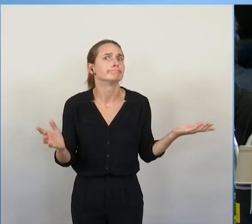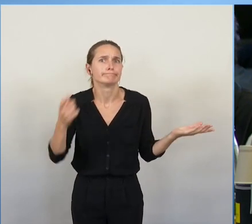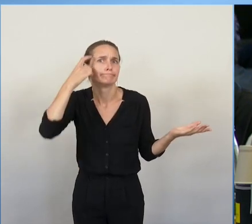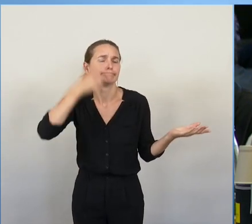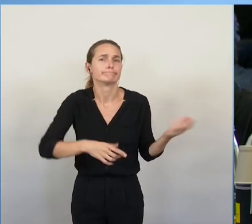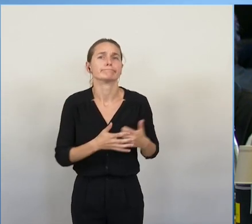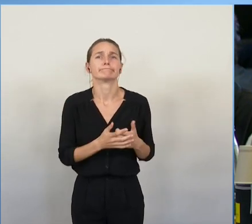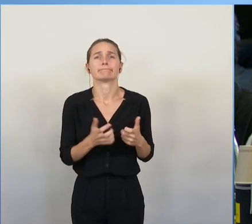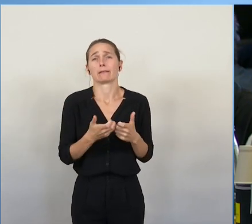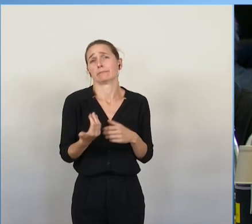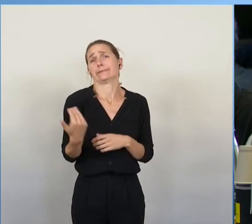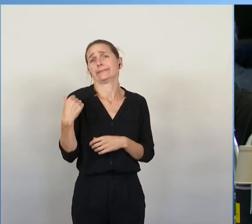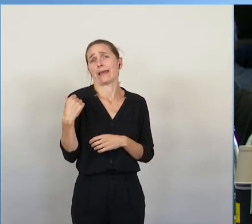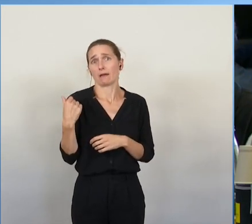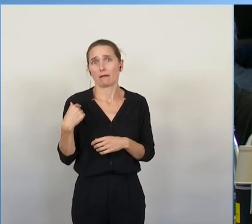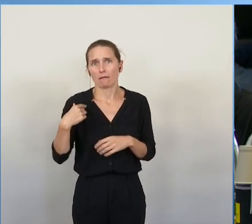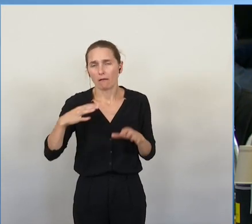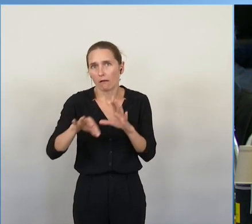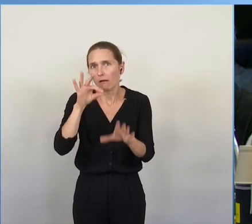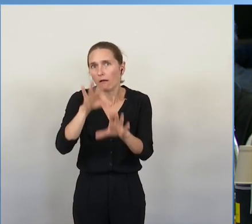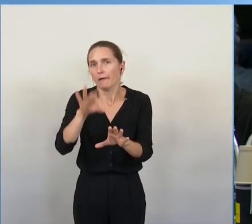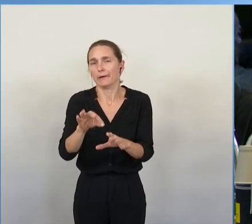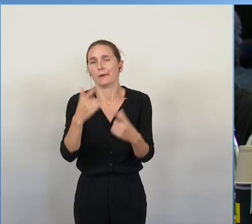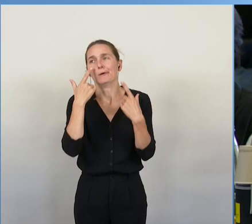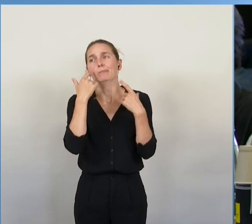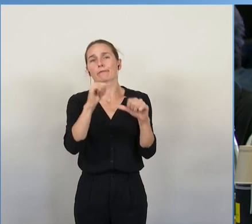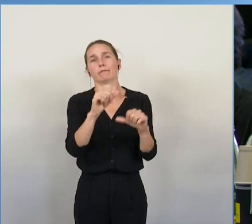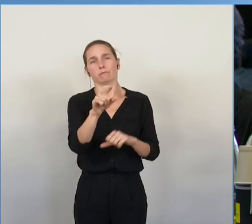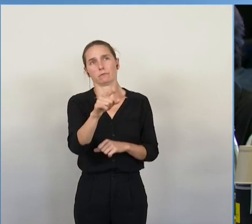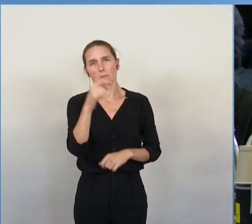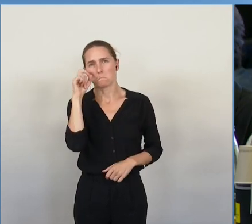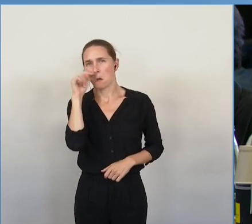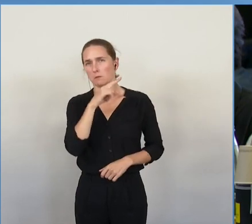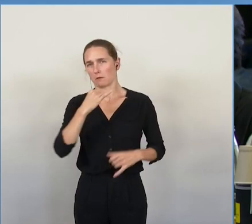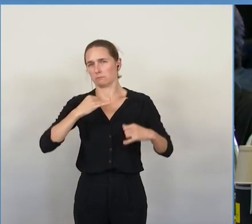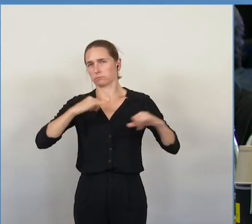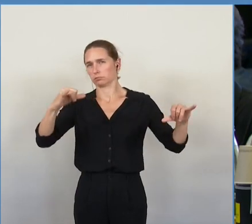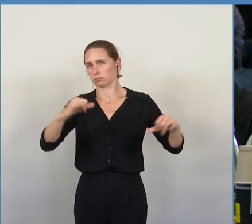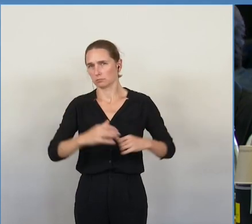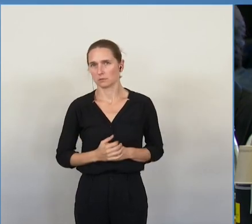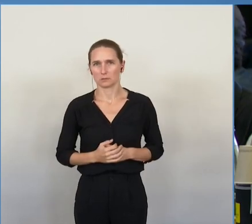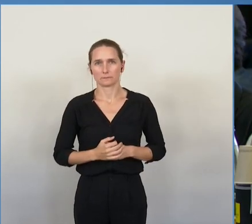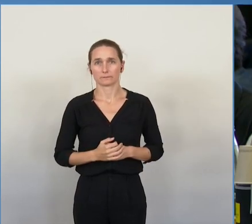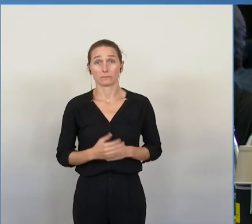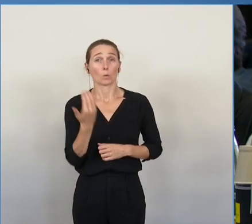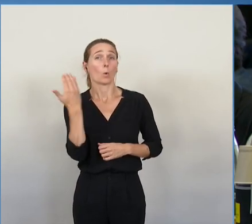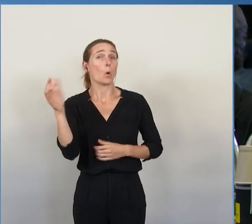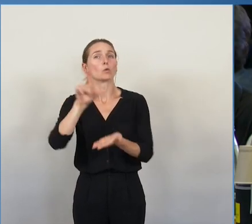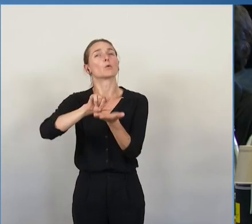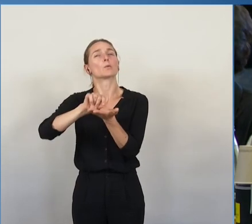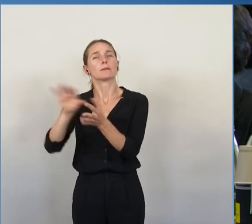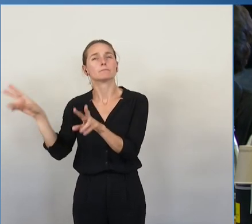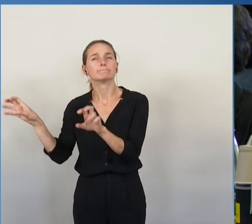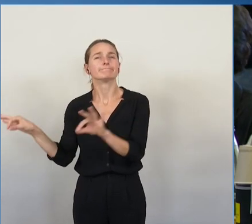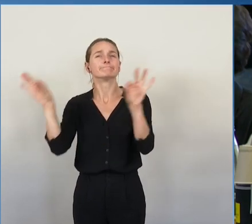hier là encore vous savez mentir autre tweet toujours l'écologie c'est du